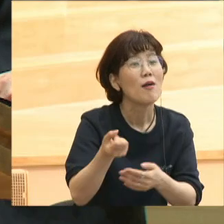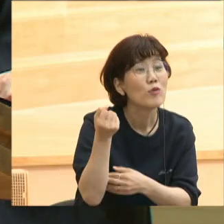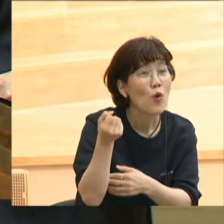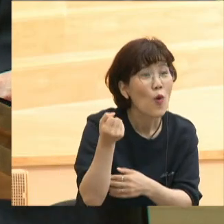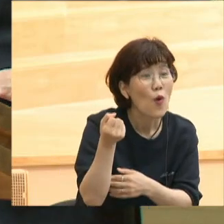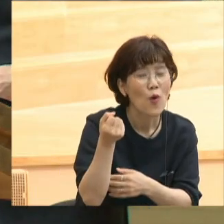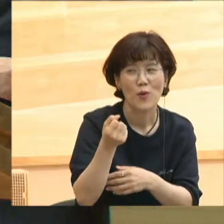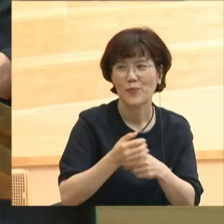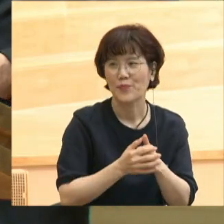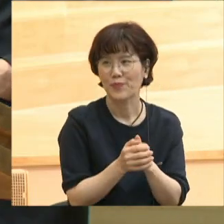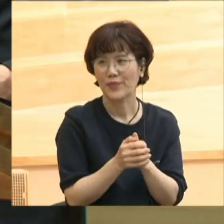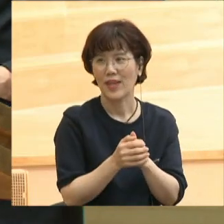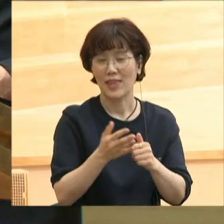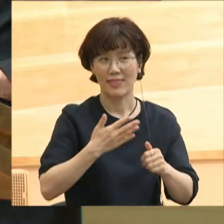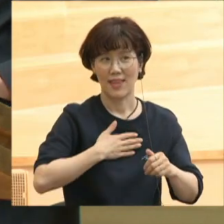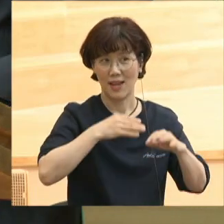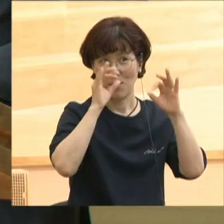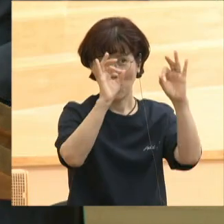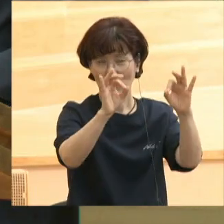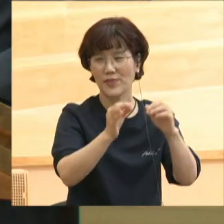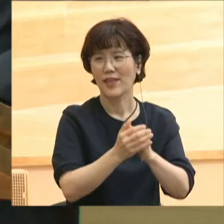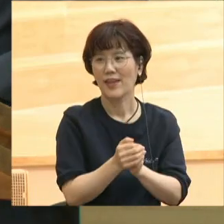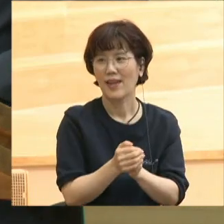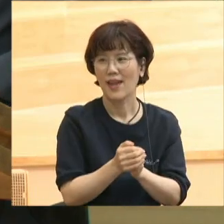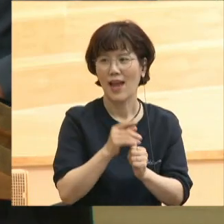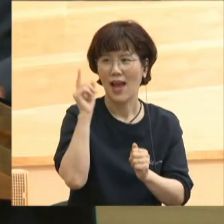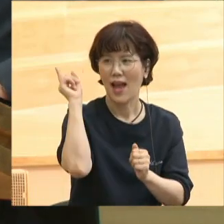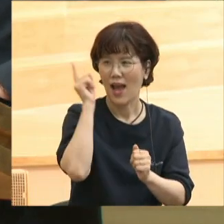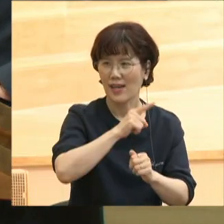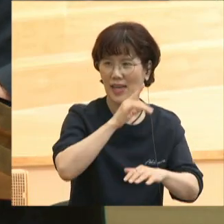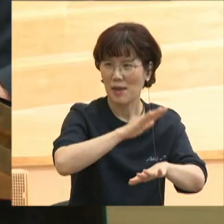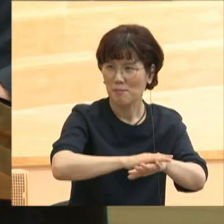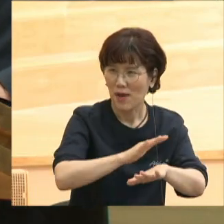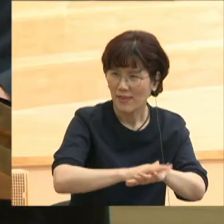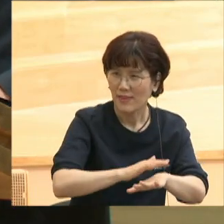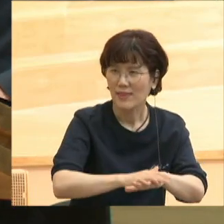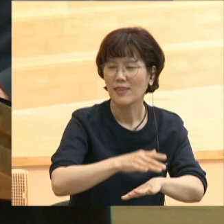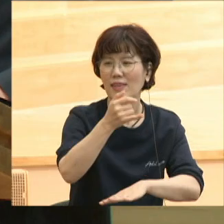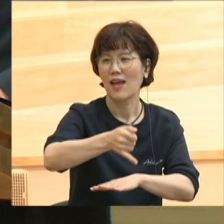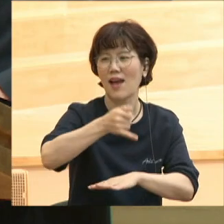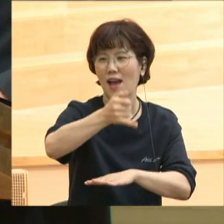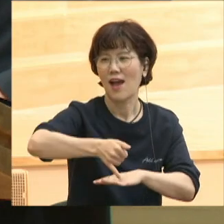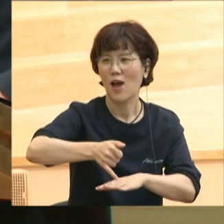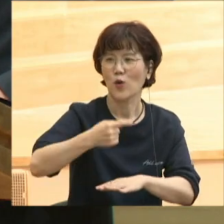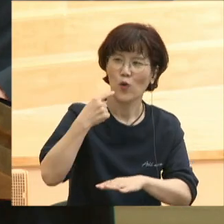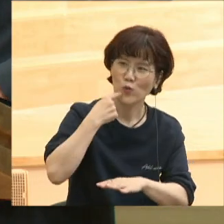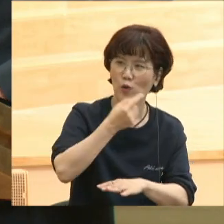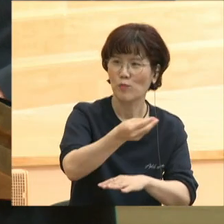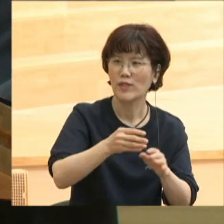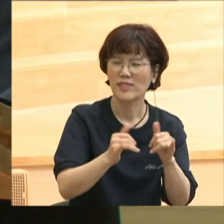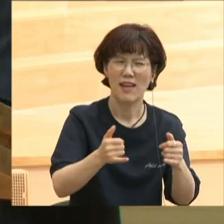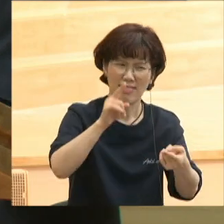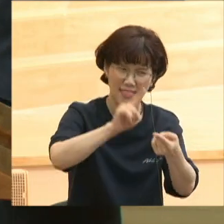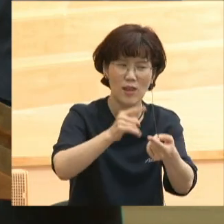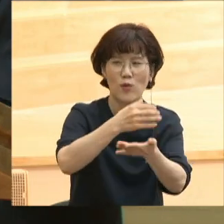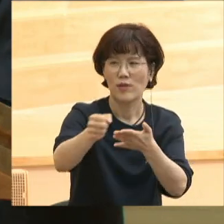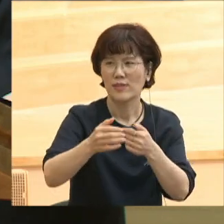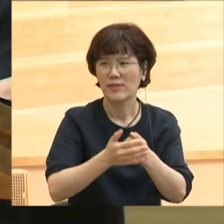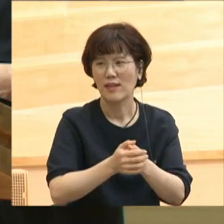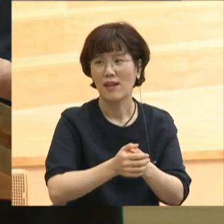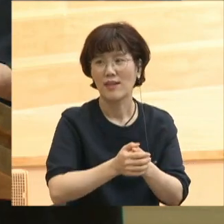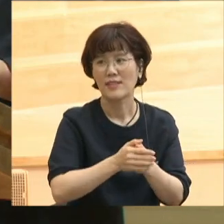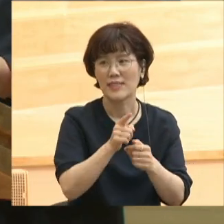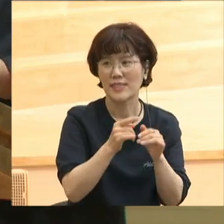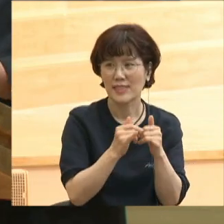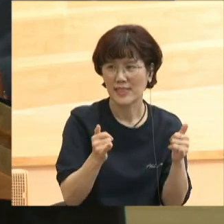읽어보십시다. 시작. 내가 보건대 악을 밭갈고 독을 뿌리는 자는 그대로 거두나니 그 다음 그들이 바람을